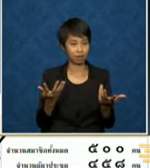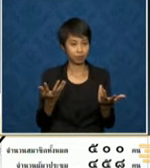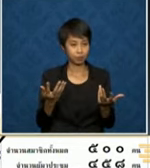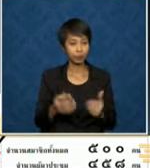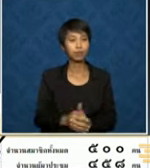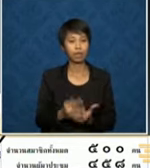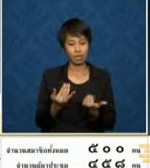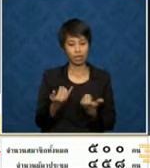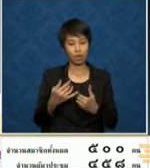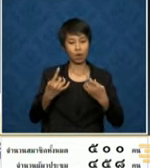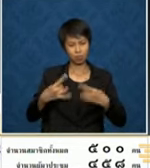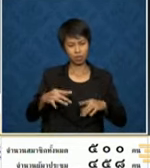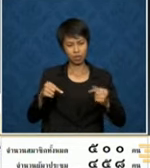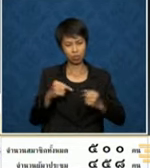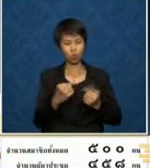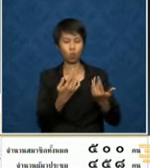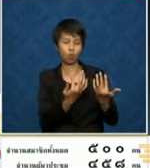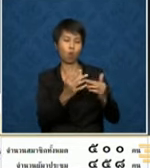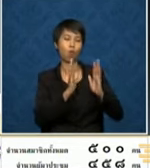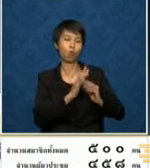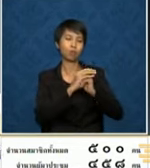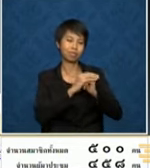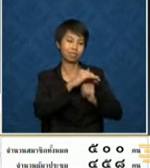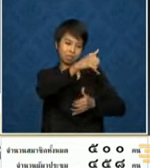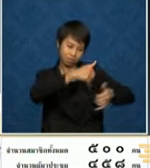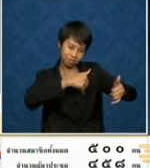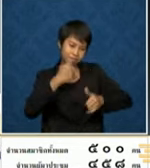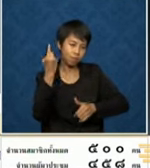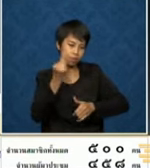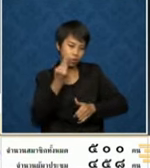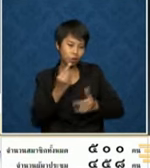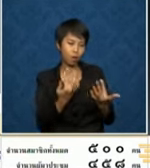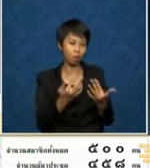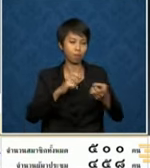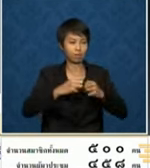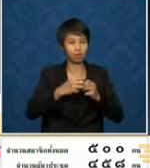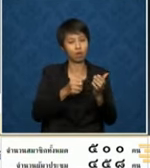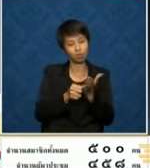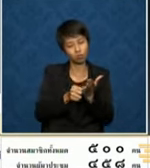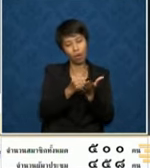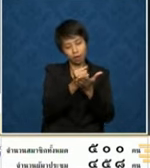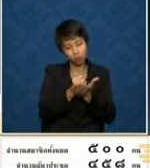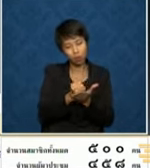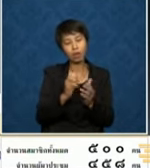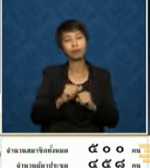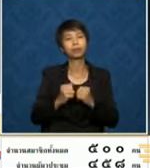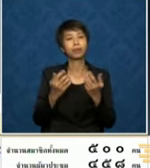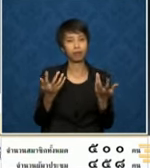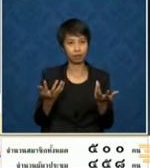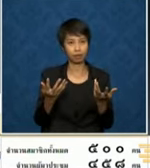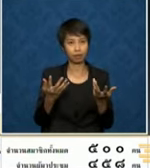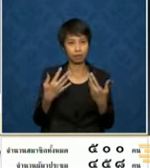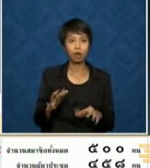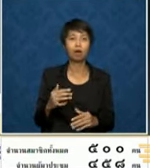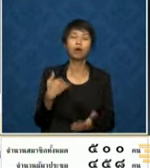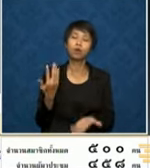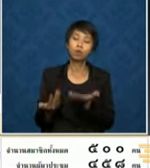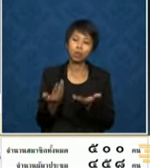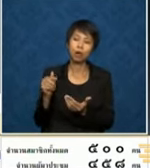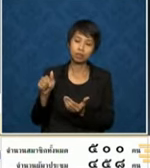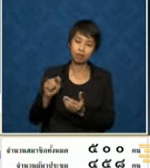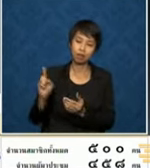งจากการพึ่งพานักท่องเที่ยวจีนมากเกินไปได้อย่างไรหรือสุดท้ายทัวริซึมฮับก็ยังคงจะพยายามที่จะท